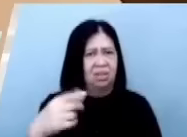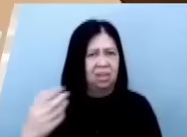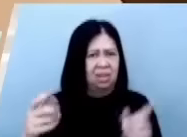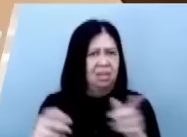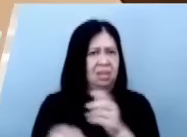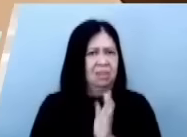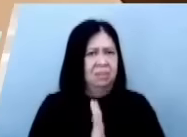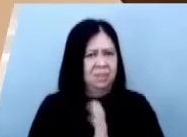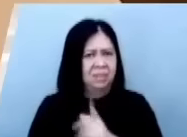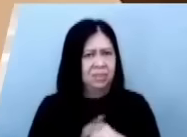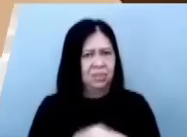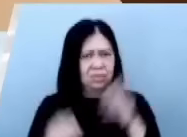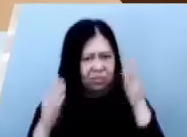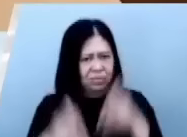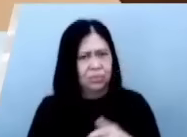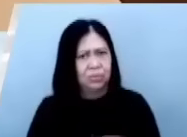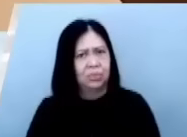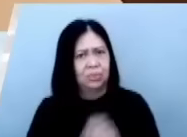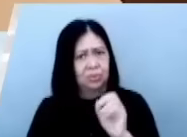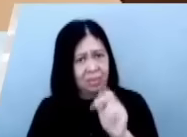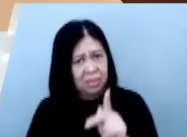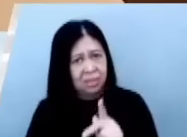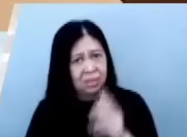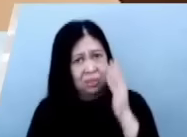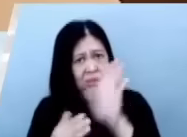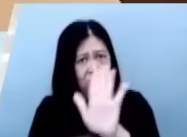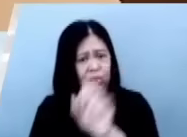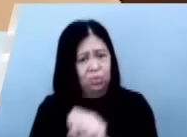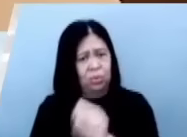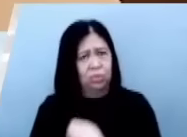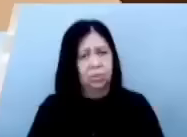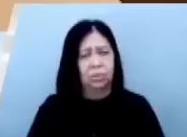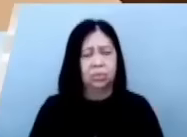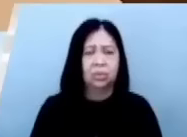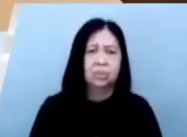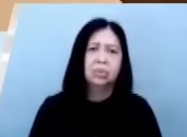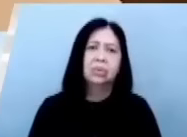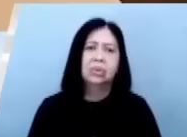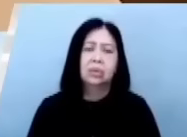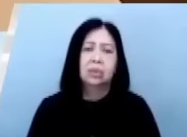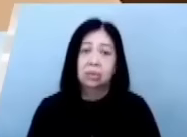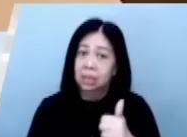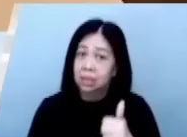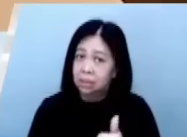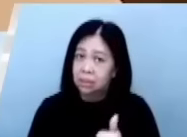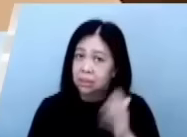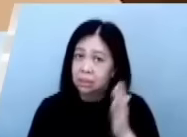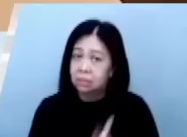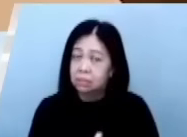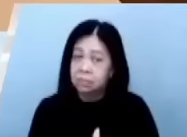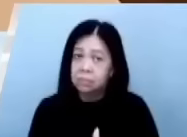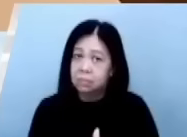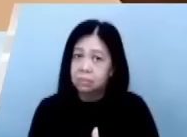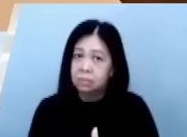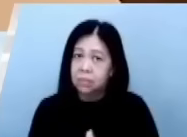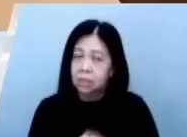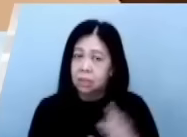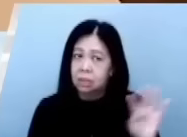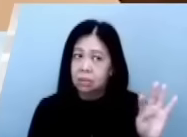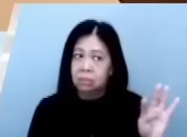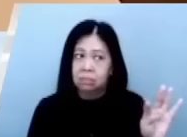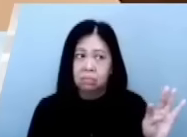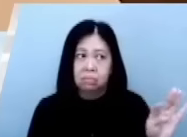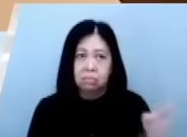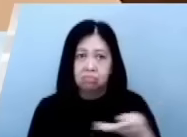Focus. Okay? Focus on your work. All right? And stop hitting on